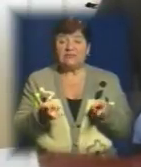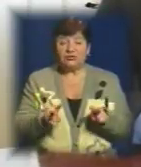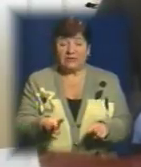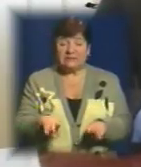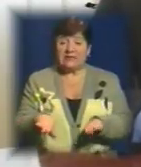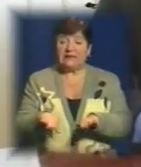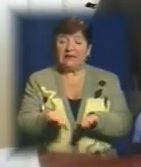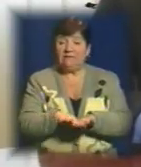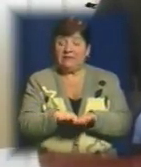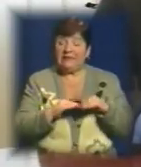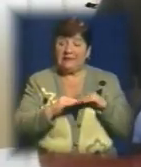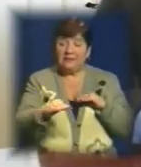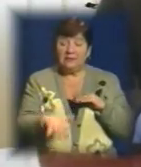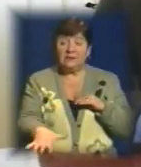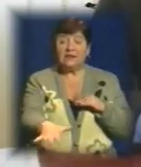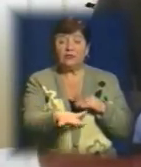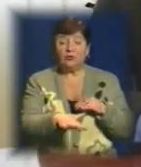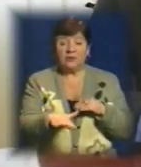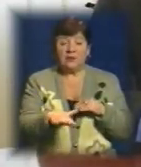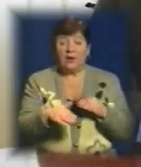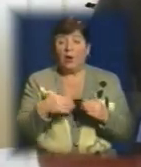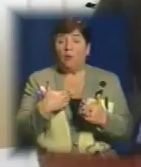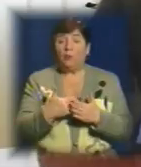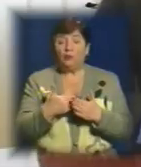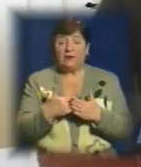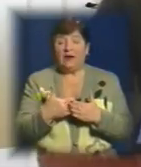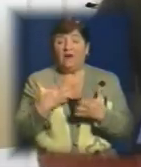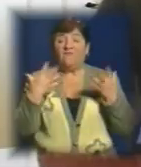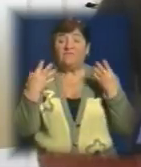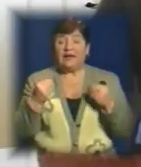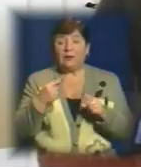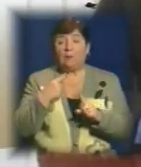На рівнині території повітря буде прогріватися в день до